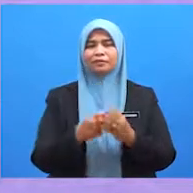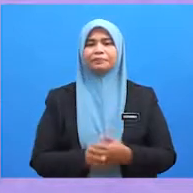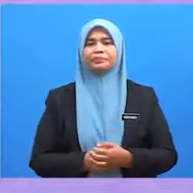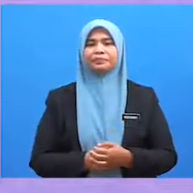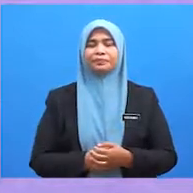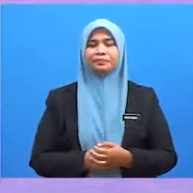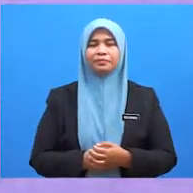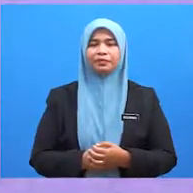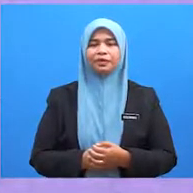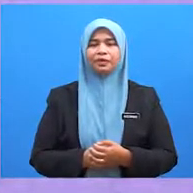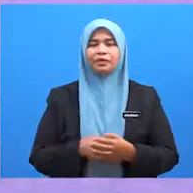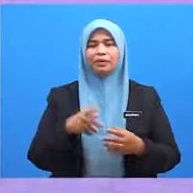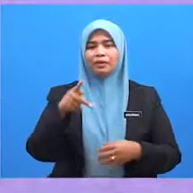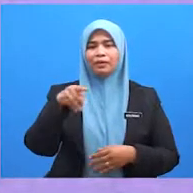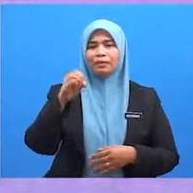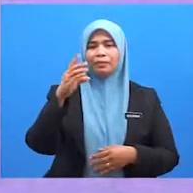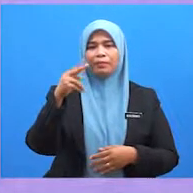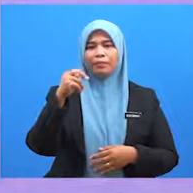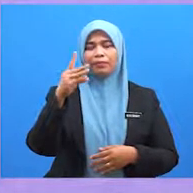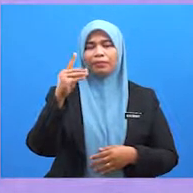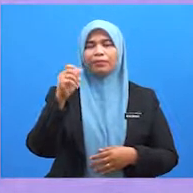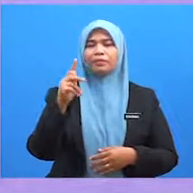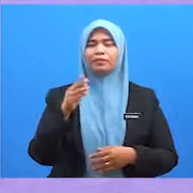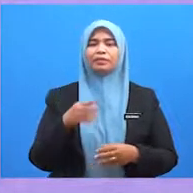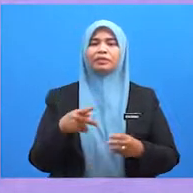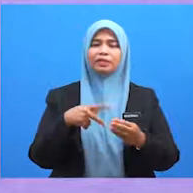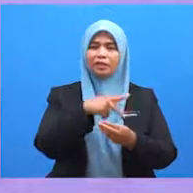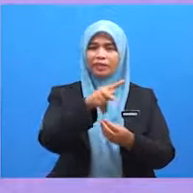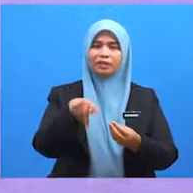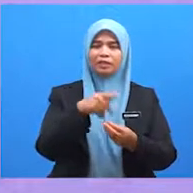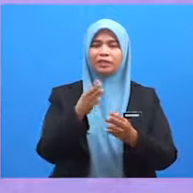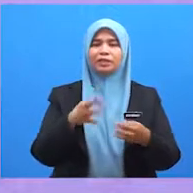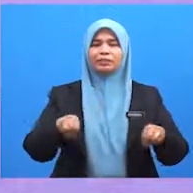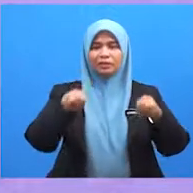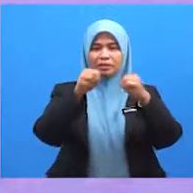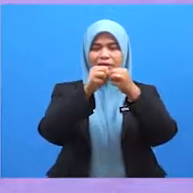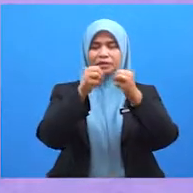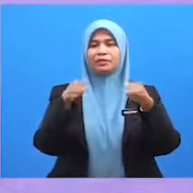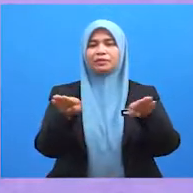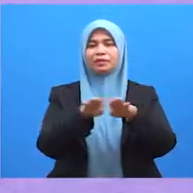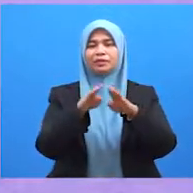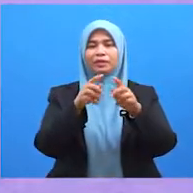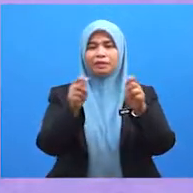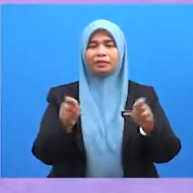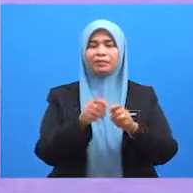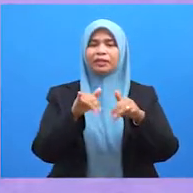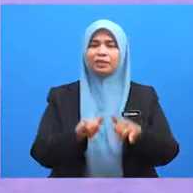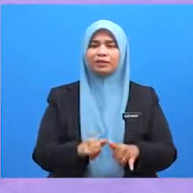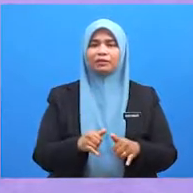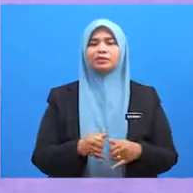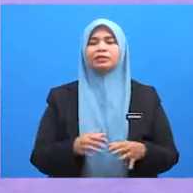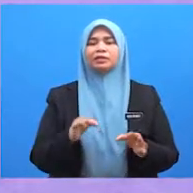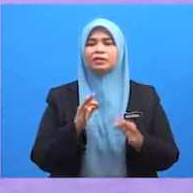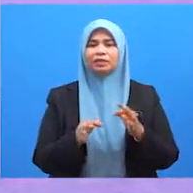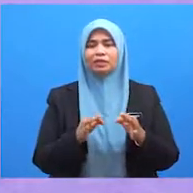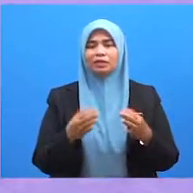kecil mengelilingi masjid sebagai tempat tinggal. Sekiranya ada pelajar-pelajar